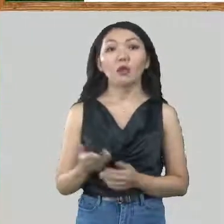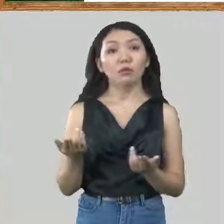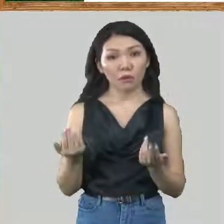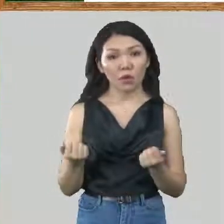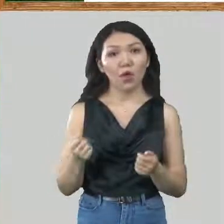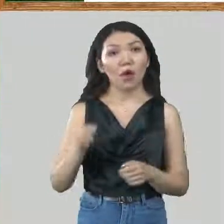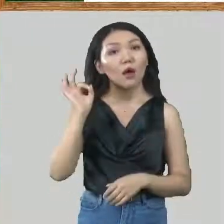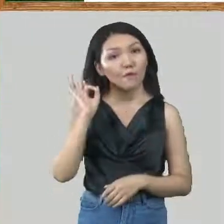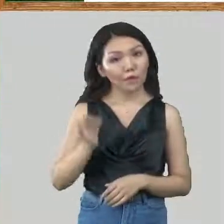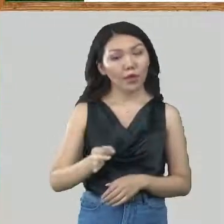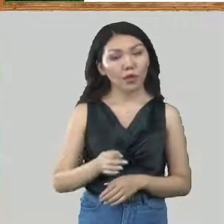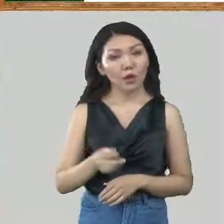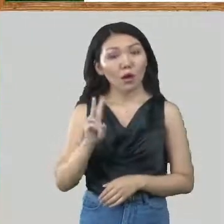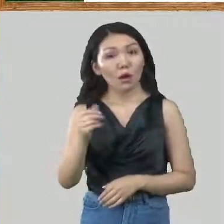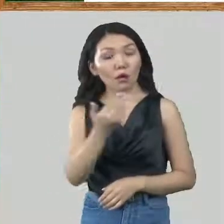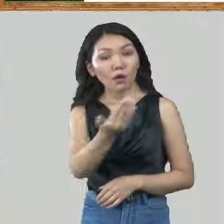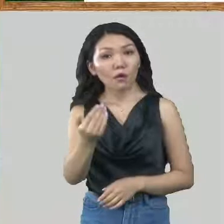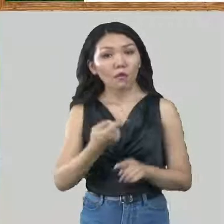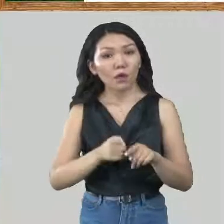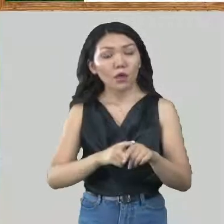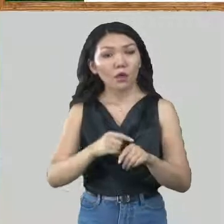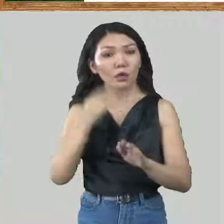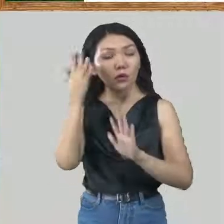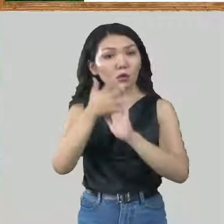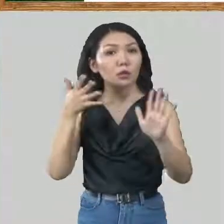верно. А как вы это узнали?